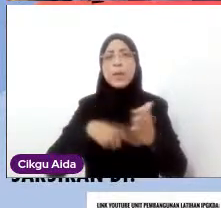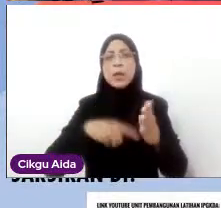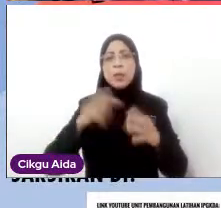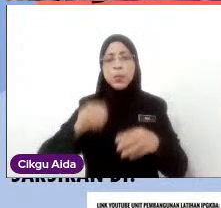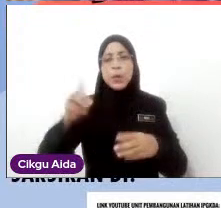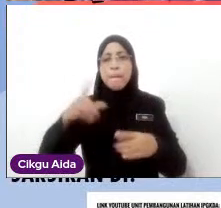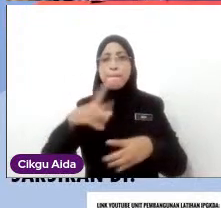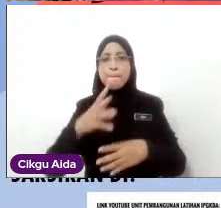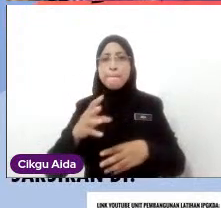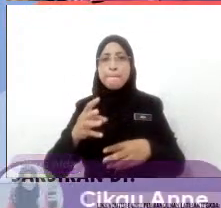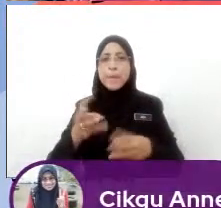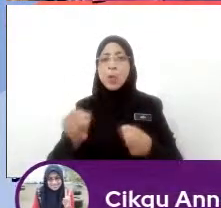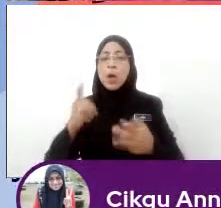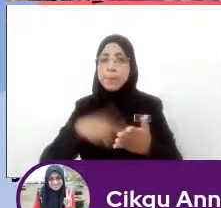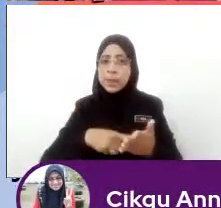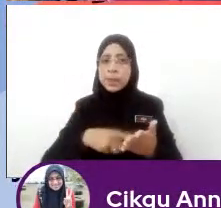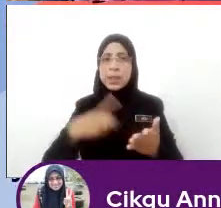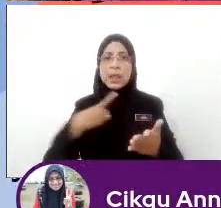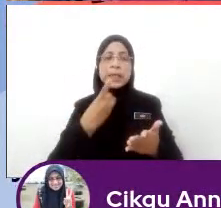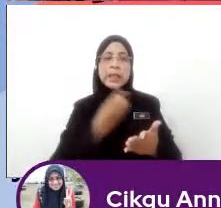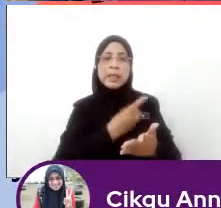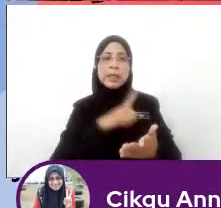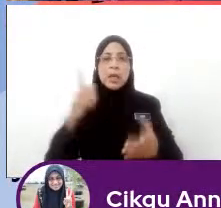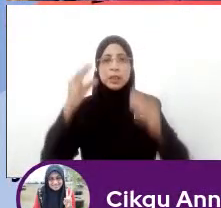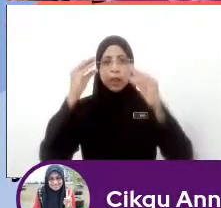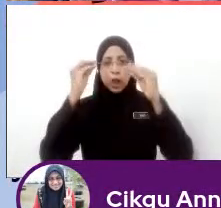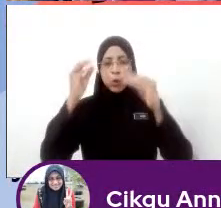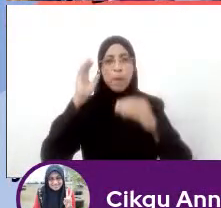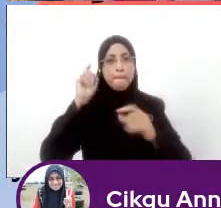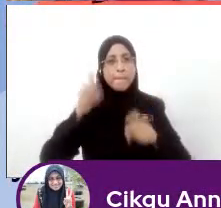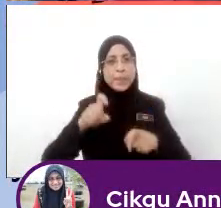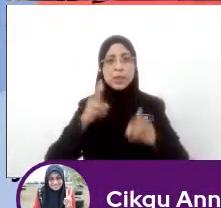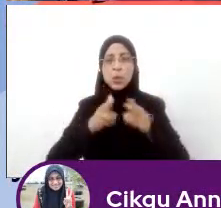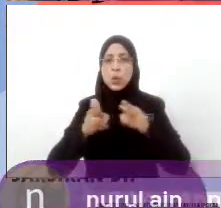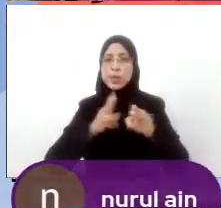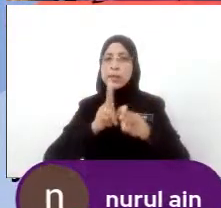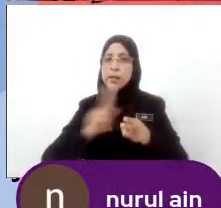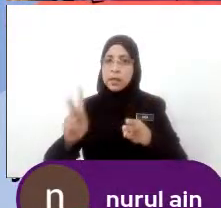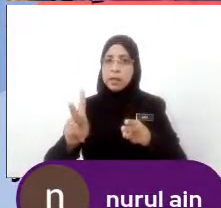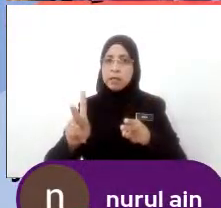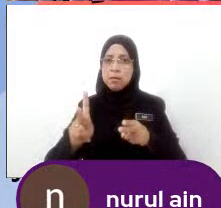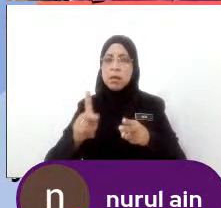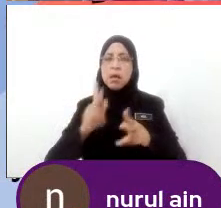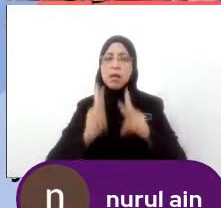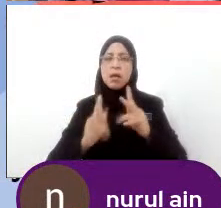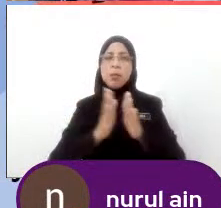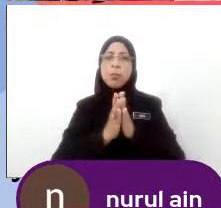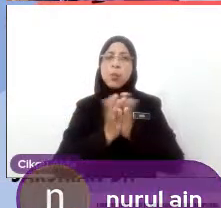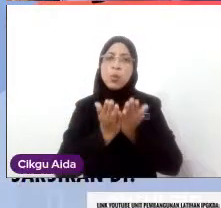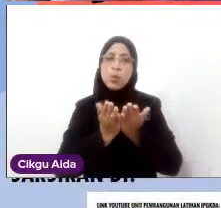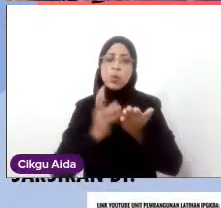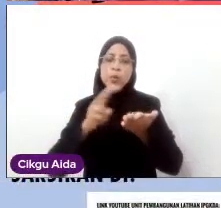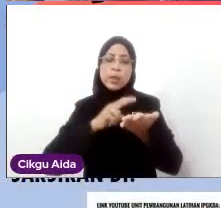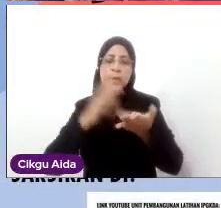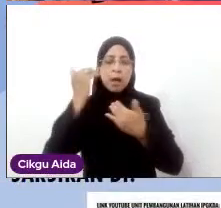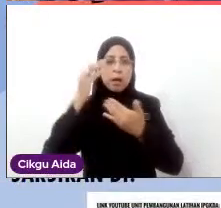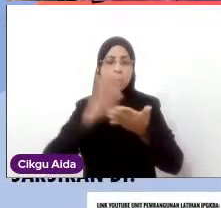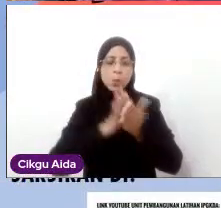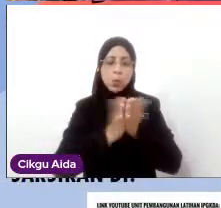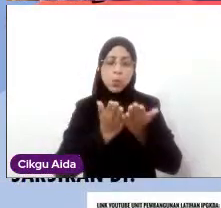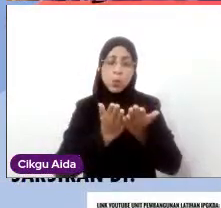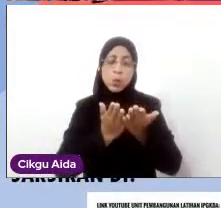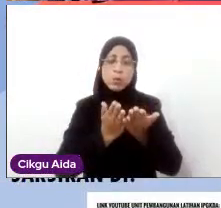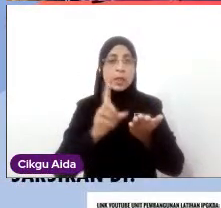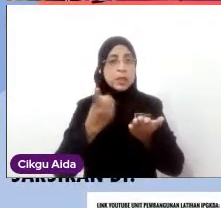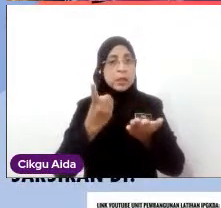hanya sekadar kita dan buku teks tanpa ada sebarang inovasi, murid kita akan lemau lah. Jadi bila kita semua kreatif